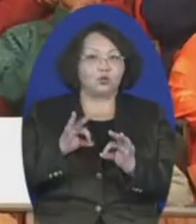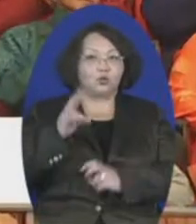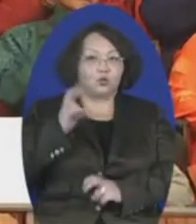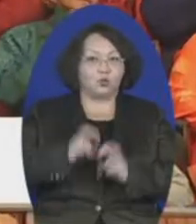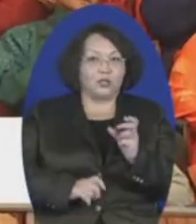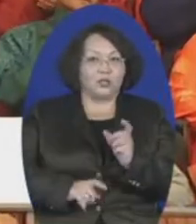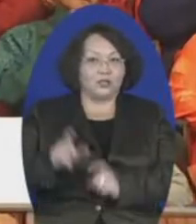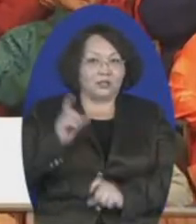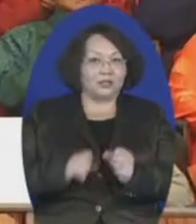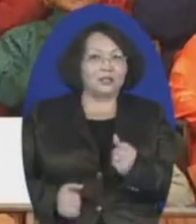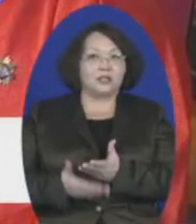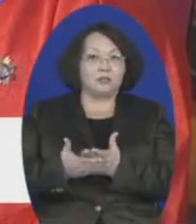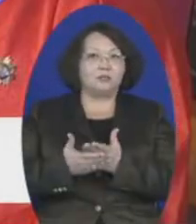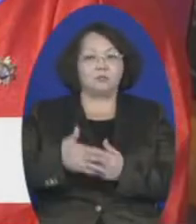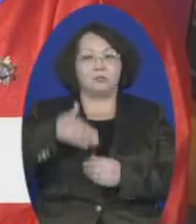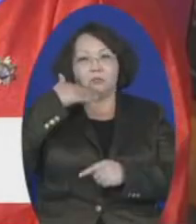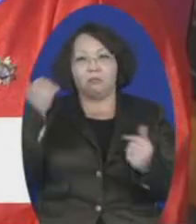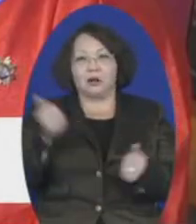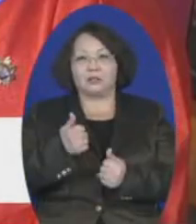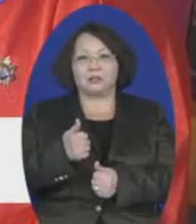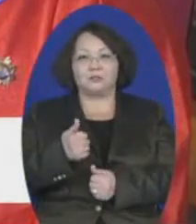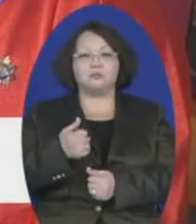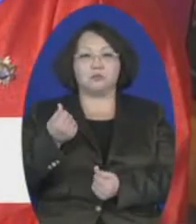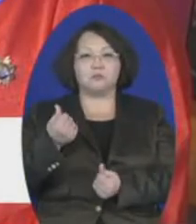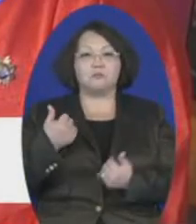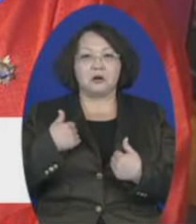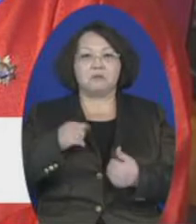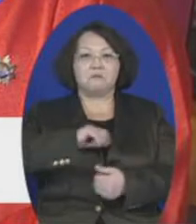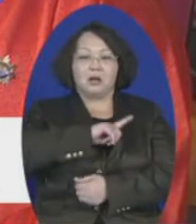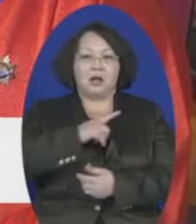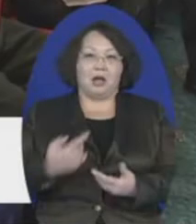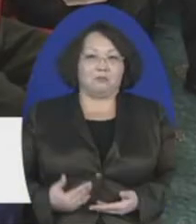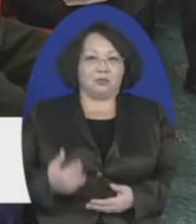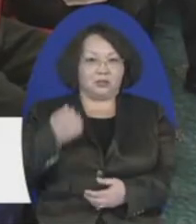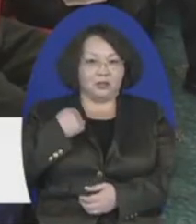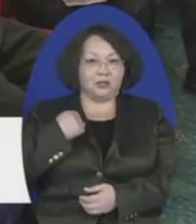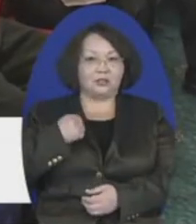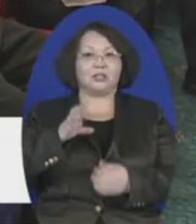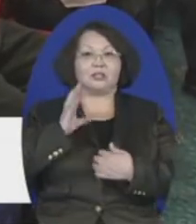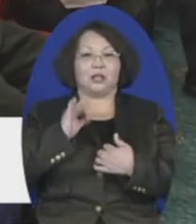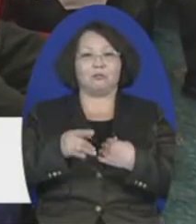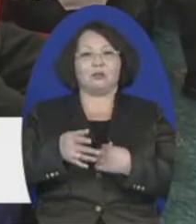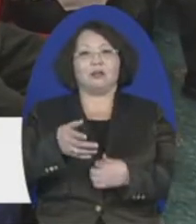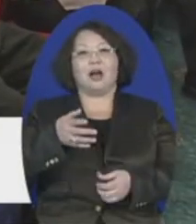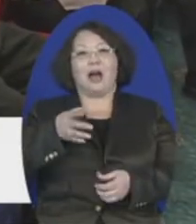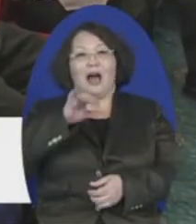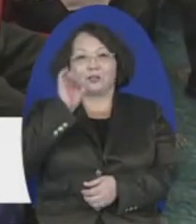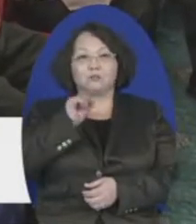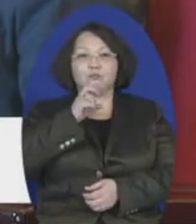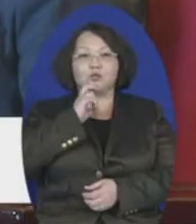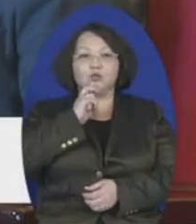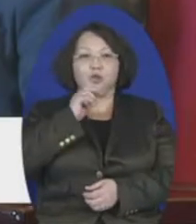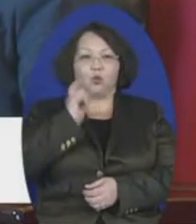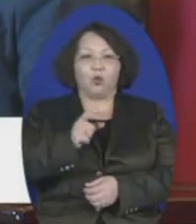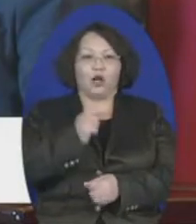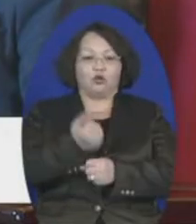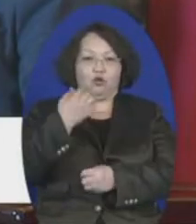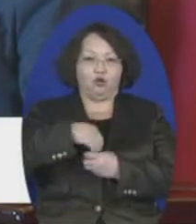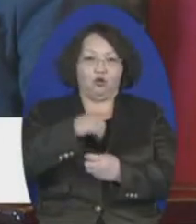эдийн засгаа дэмжиж, малчит чинээлэг амьдарч эхэлвэл энэ салбарт тулгарч буй хүний нөөцийн хомсдлогч бүрэн